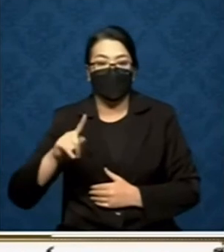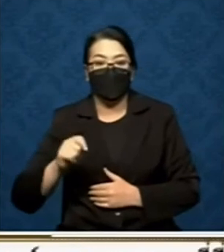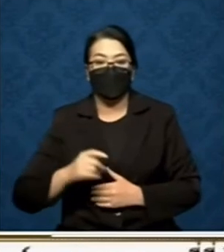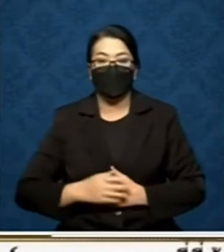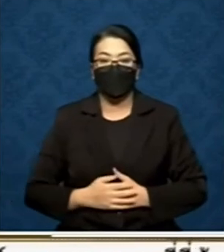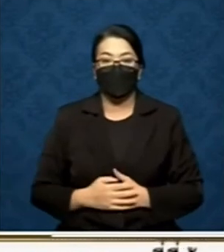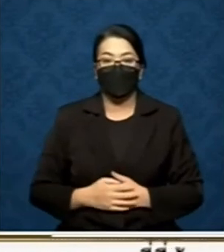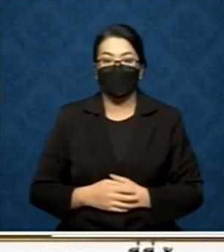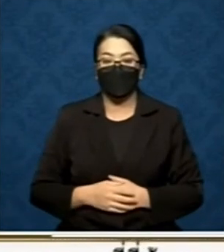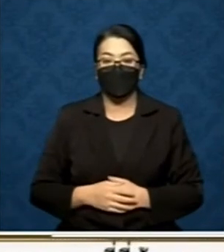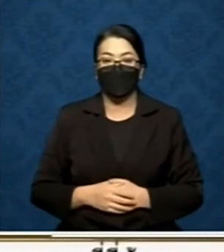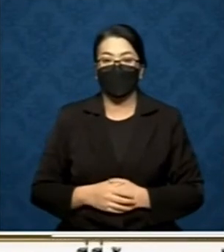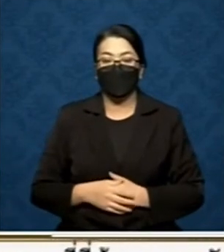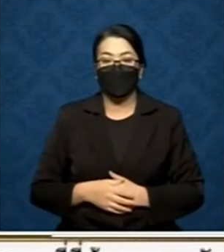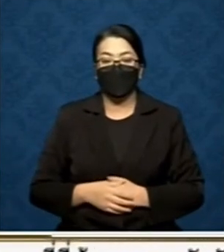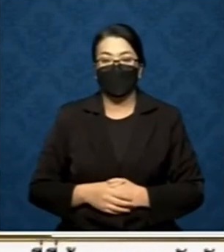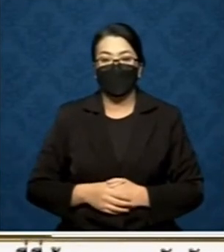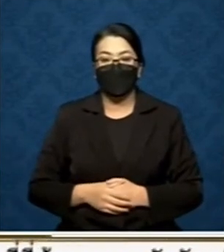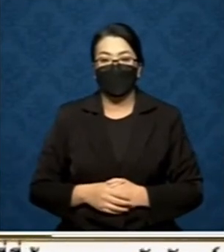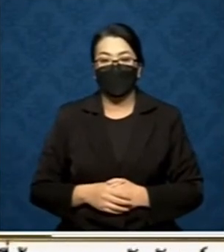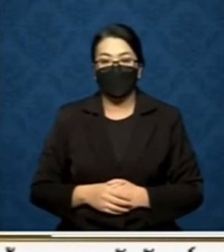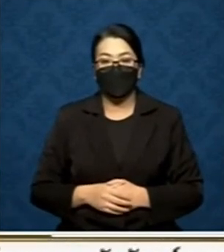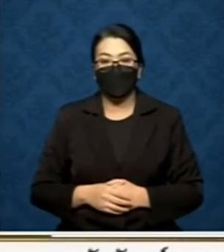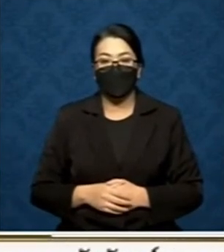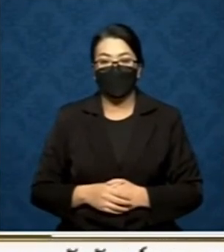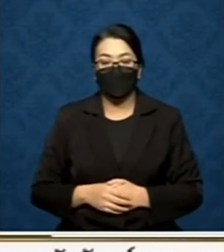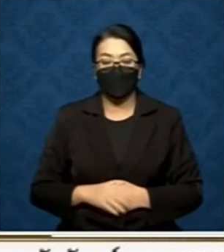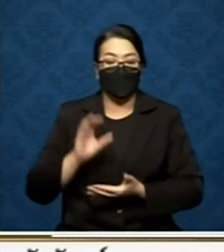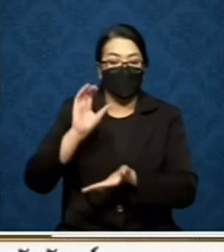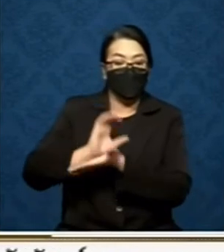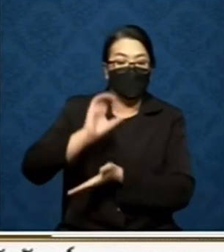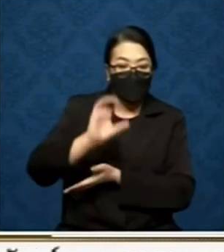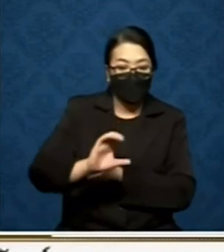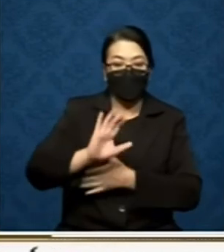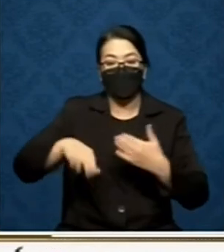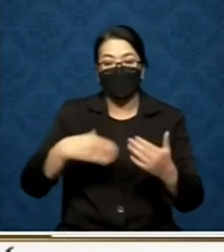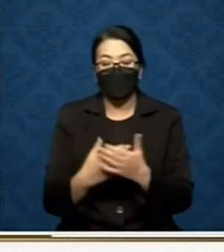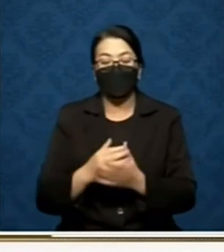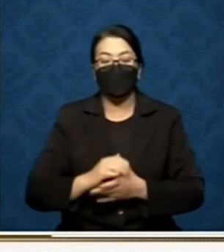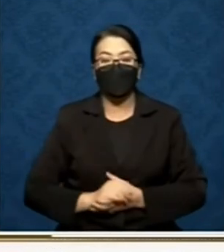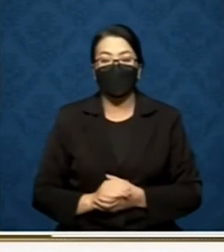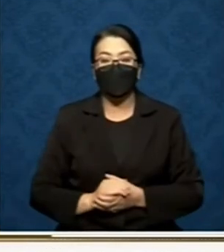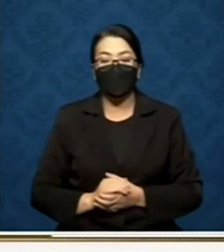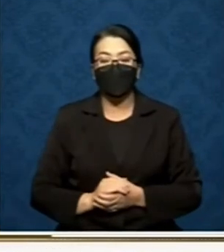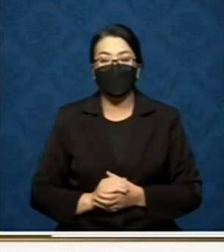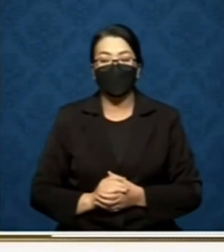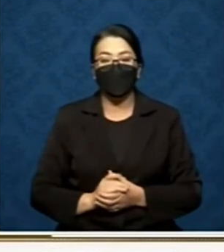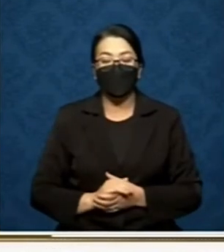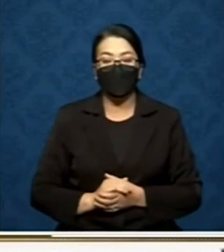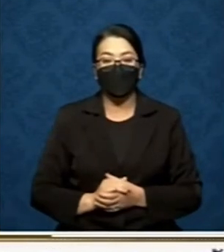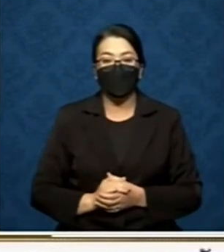ก็ธรรมดาครับถ้าดูอย่างนี้นะครับเพราะประมาณนะครับจำนวน 20,000นะครับ